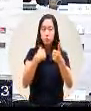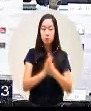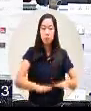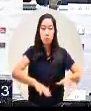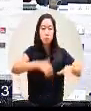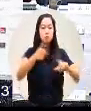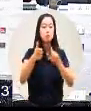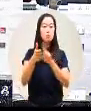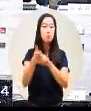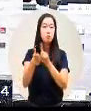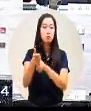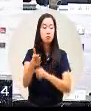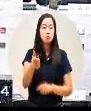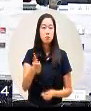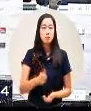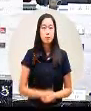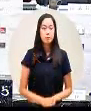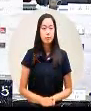员